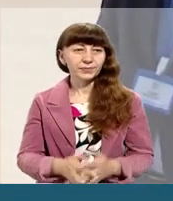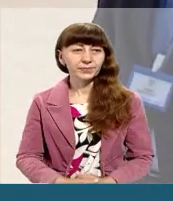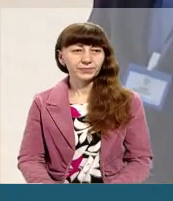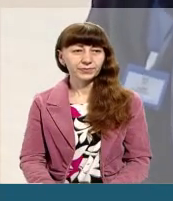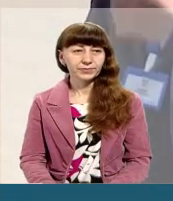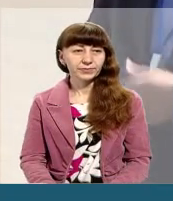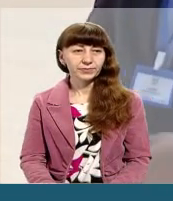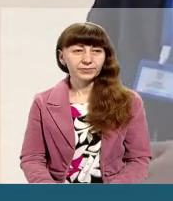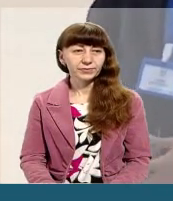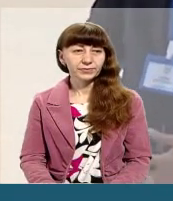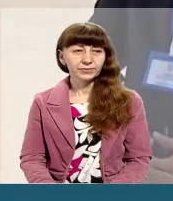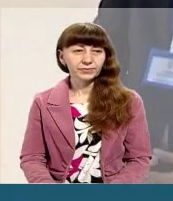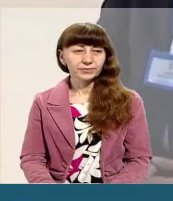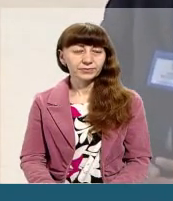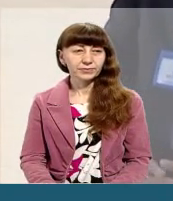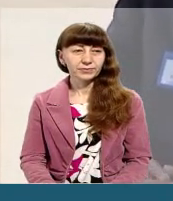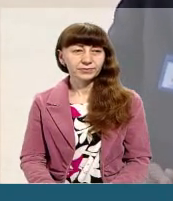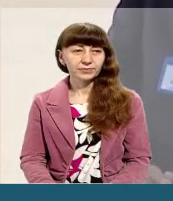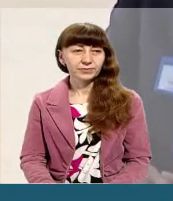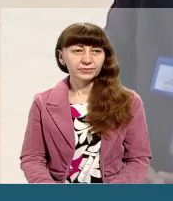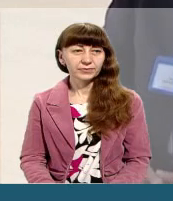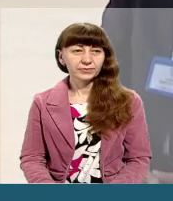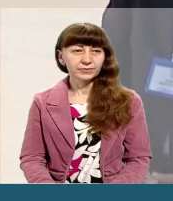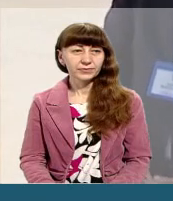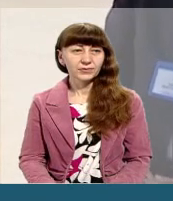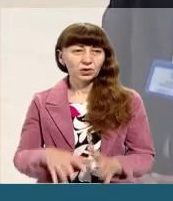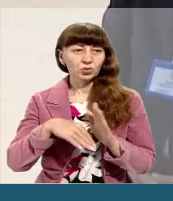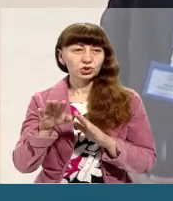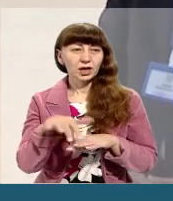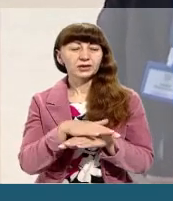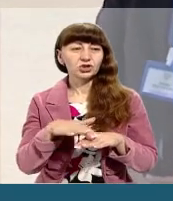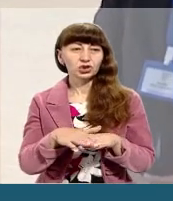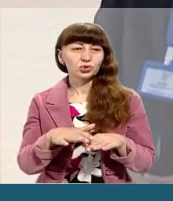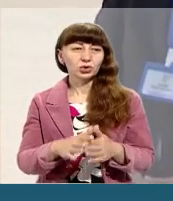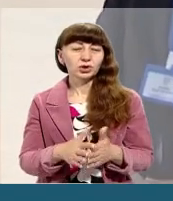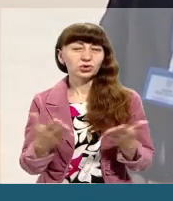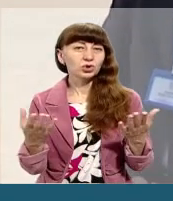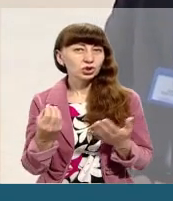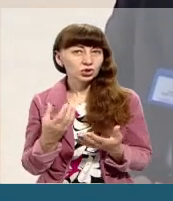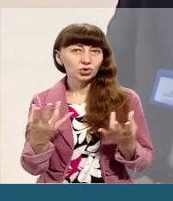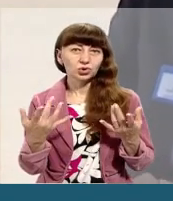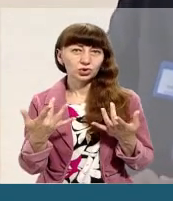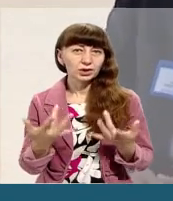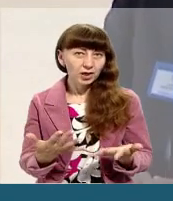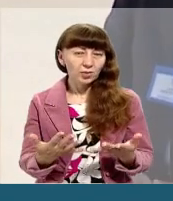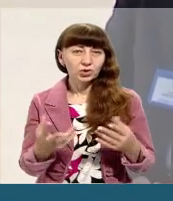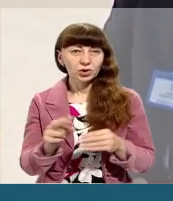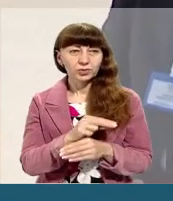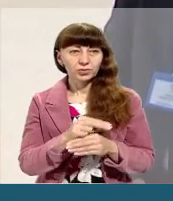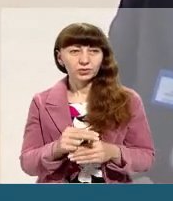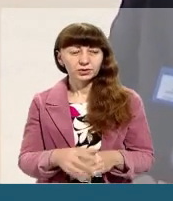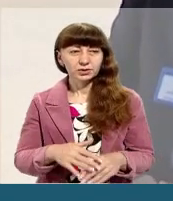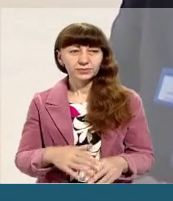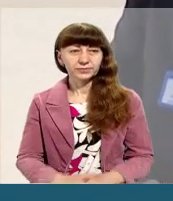раз-таки, вот, обустраивая территории, которые еще требуют ремонта, поддерживать их